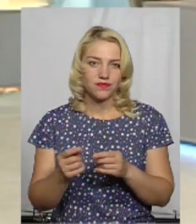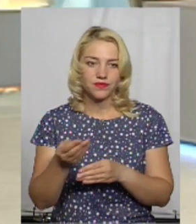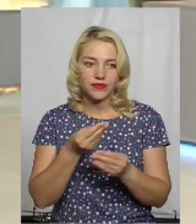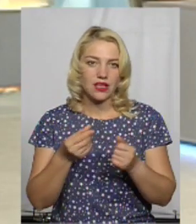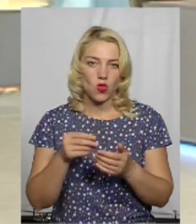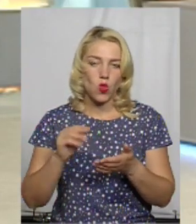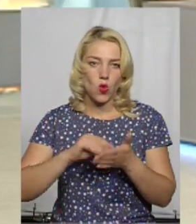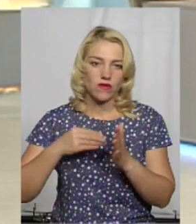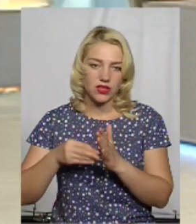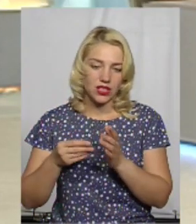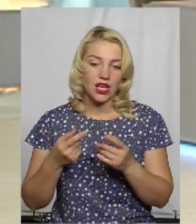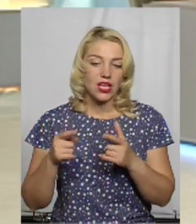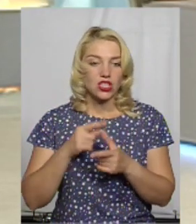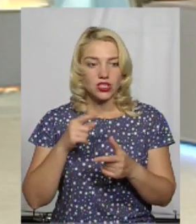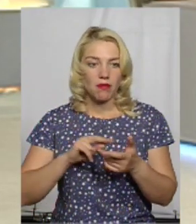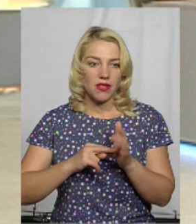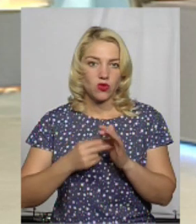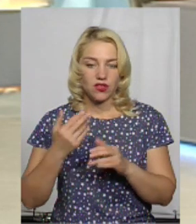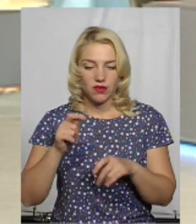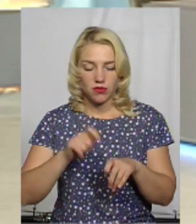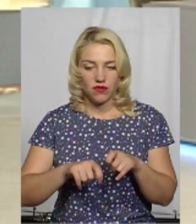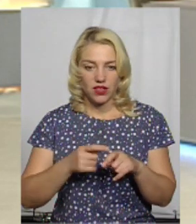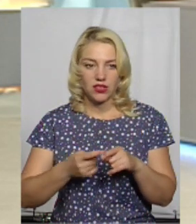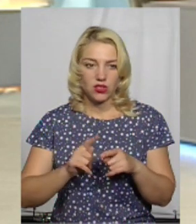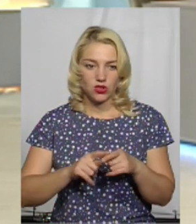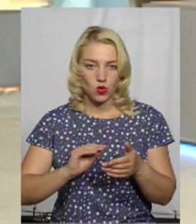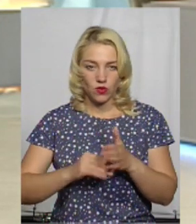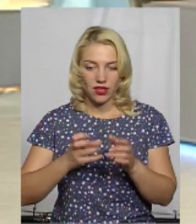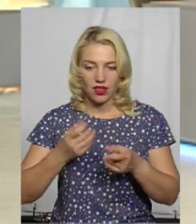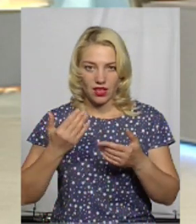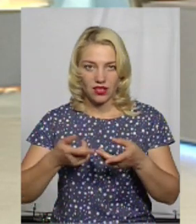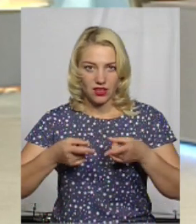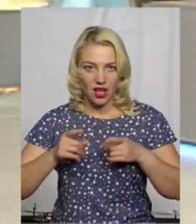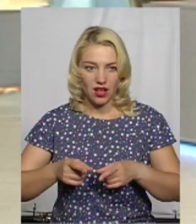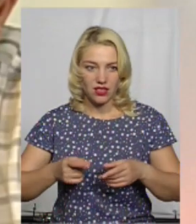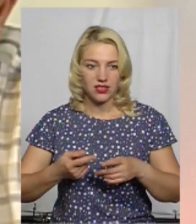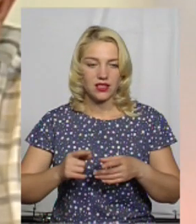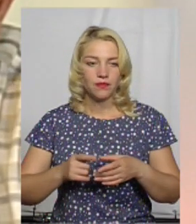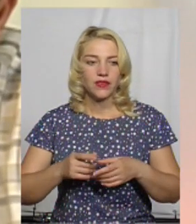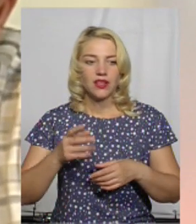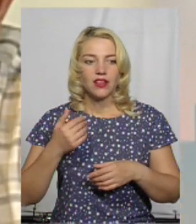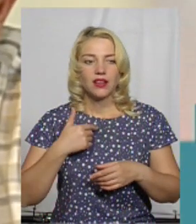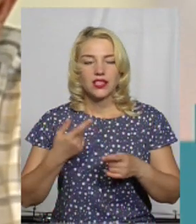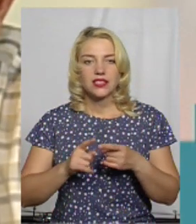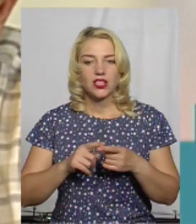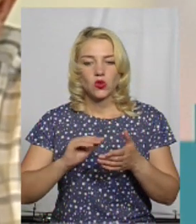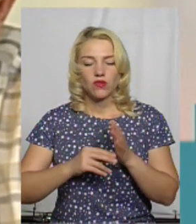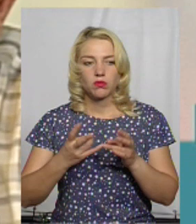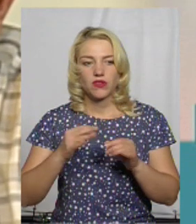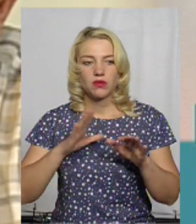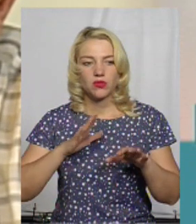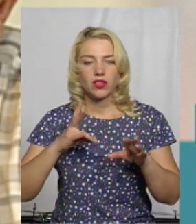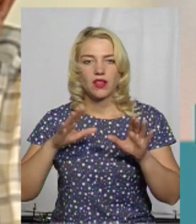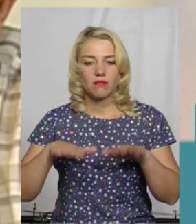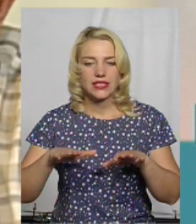плануєте ви перевіряти такі довідки на їх реальність? Я так розумію, що ці довідки мають бути за місцем прописки, так, за